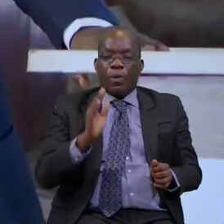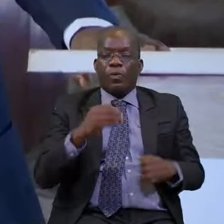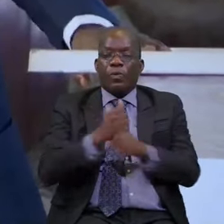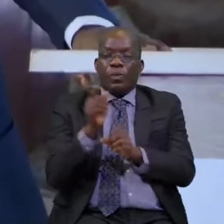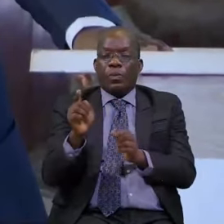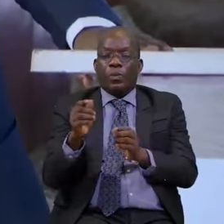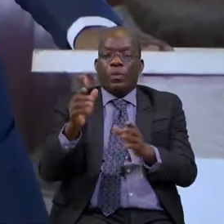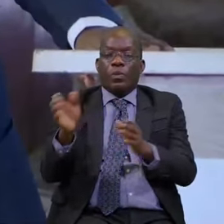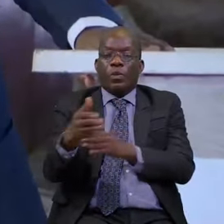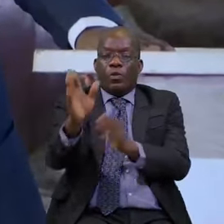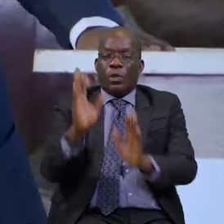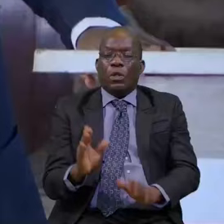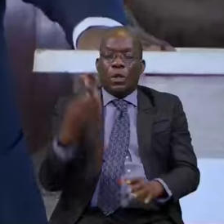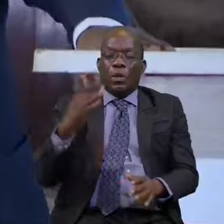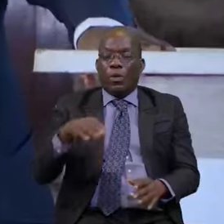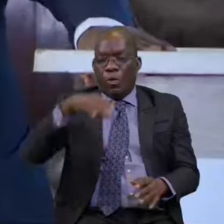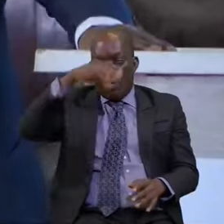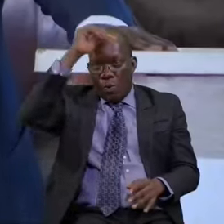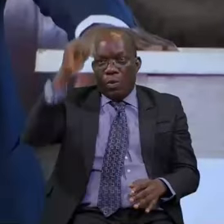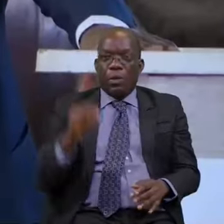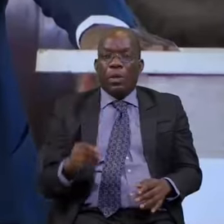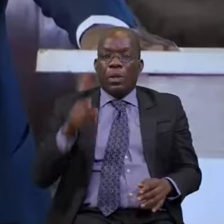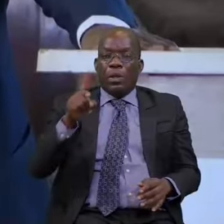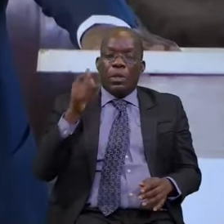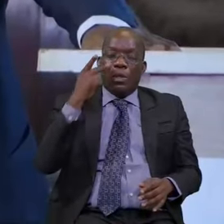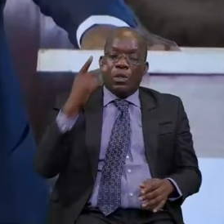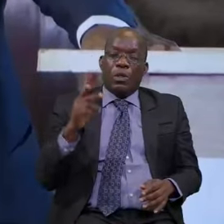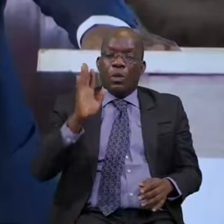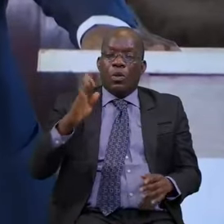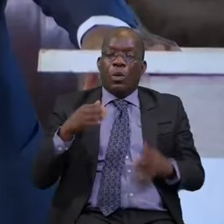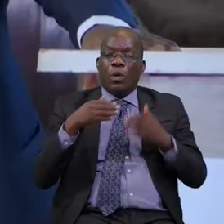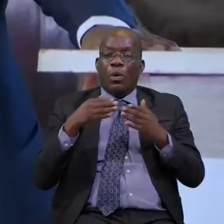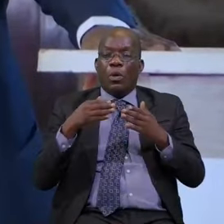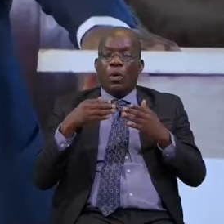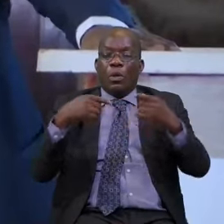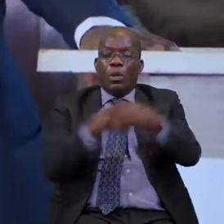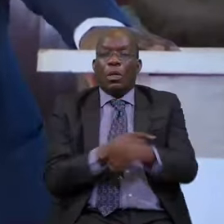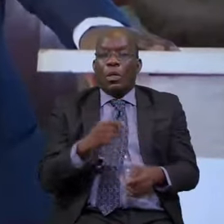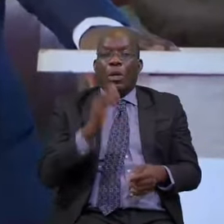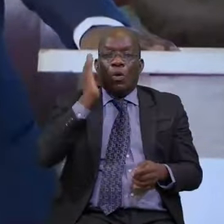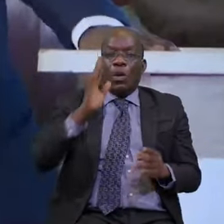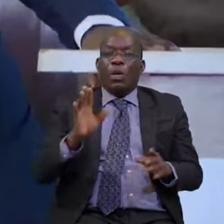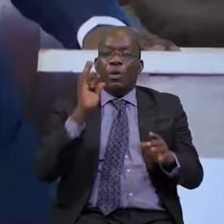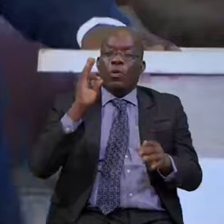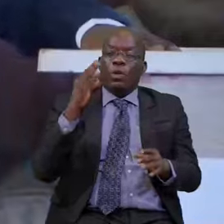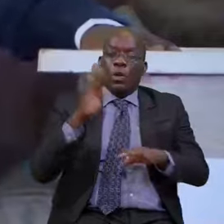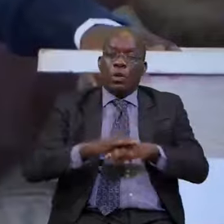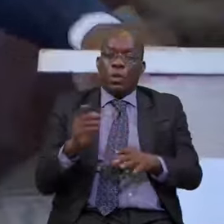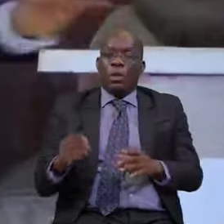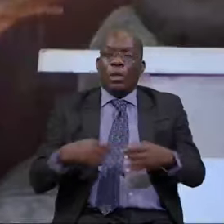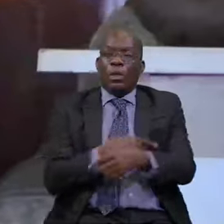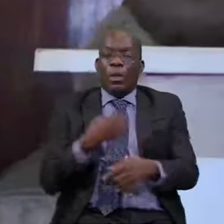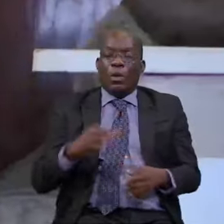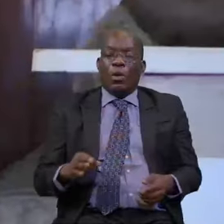je ferai de toi pêcheur d'hommes. Il a déjà ordonné qu'il prêchera au jour de la Pentecôte et 3000